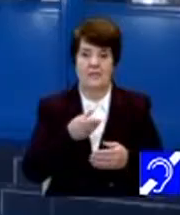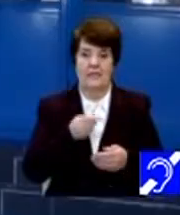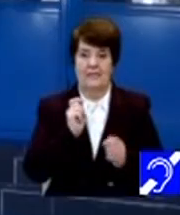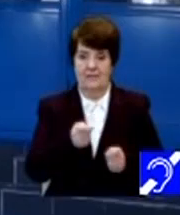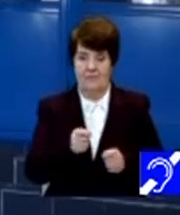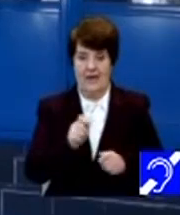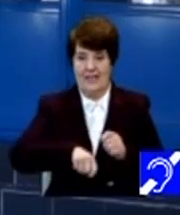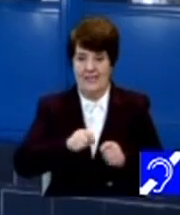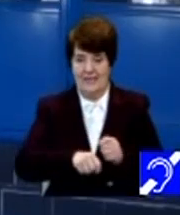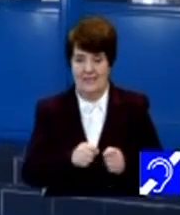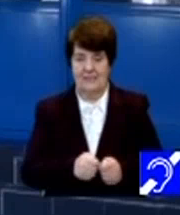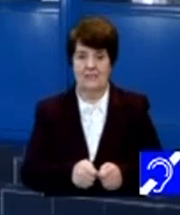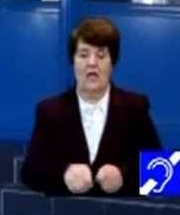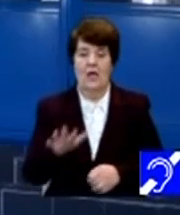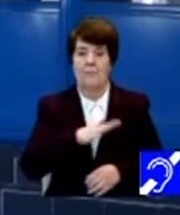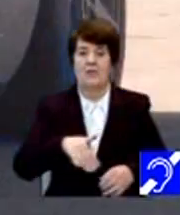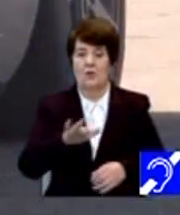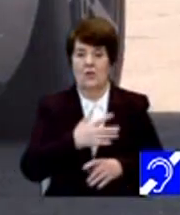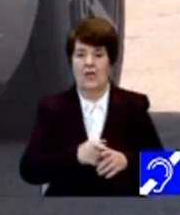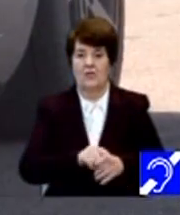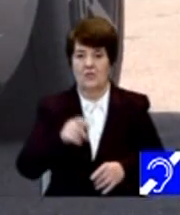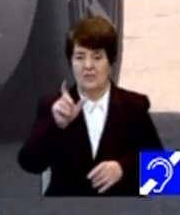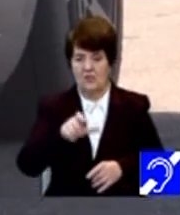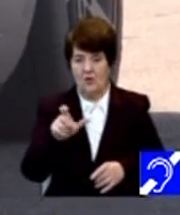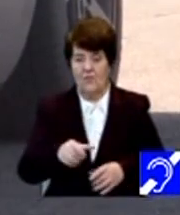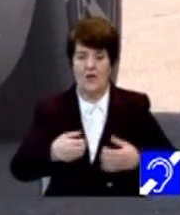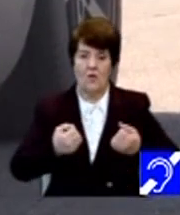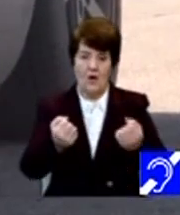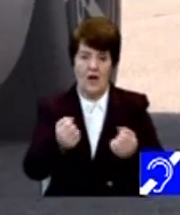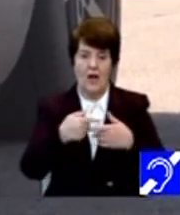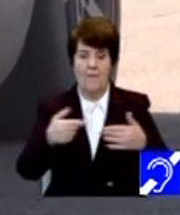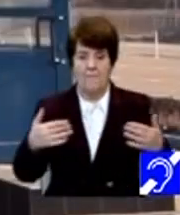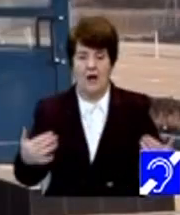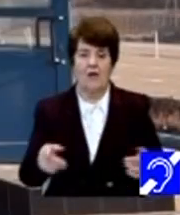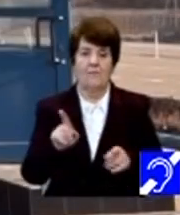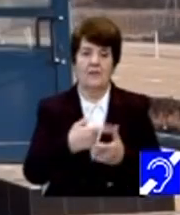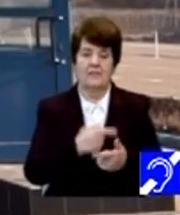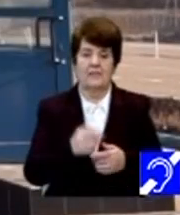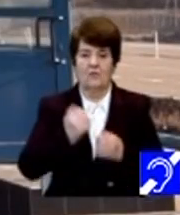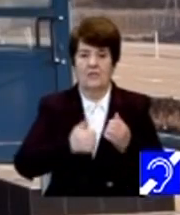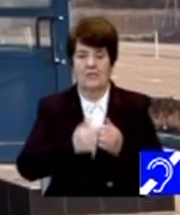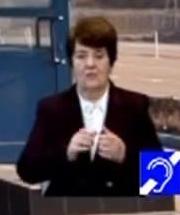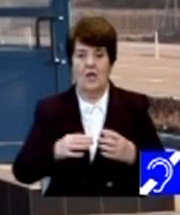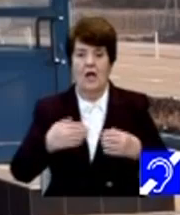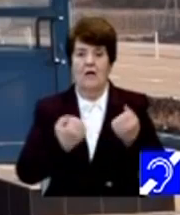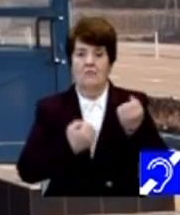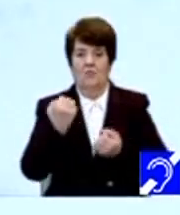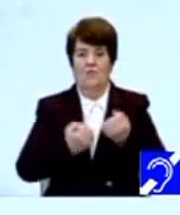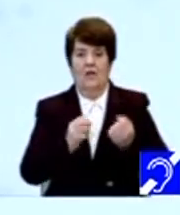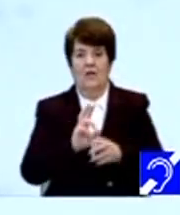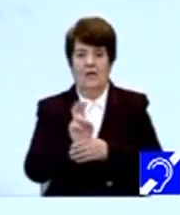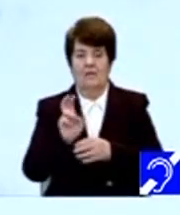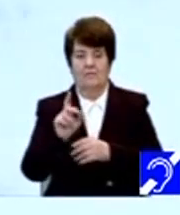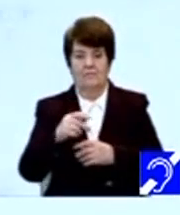din Ucraina, persoanele care se află în tranzit pe teritoriul acestei țări, șoferii care transportă marfă sau cei de pe cursele regulate de